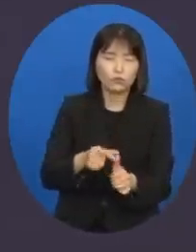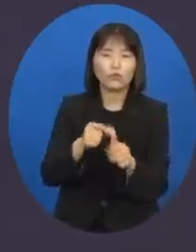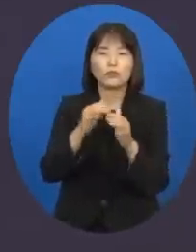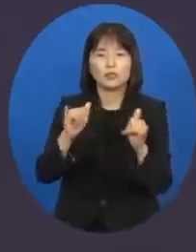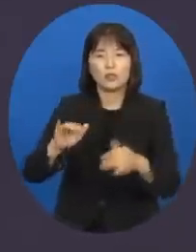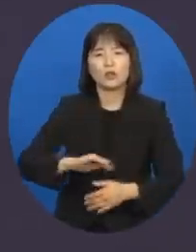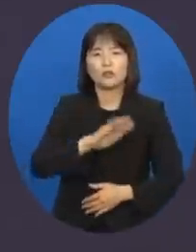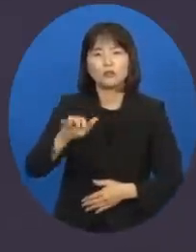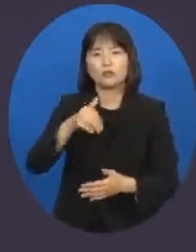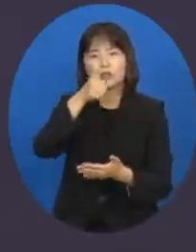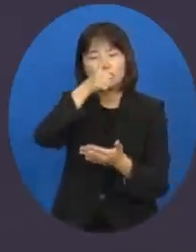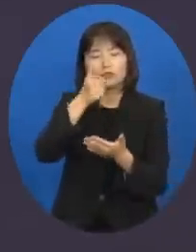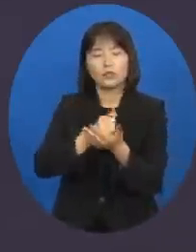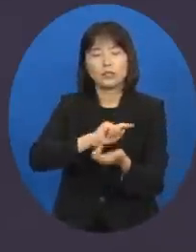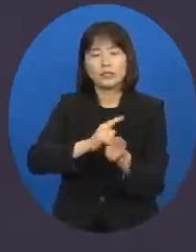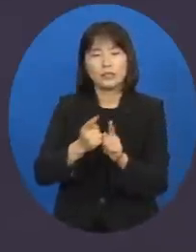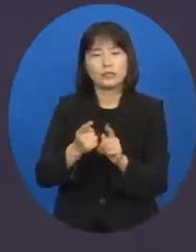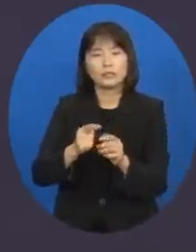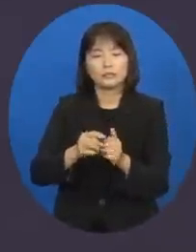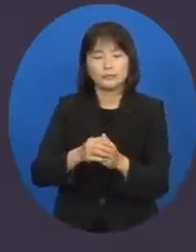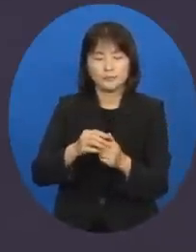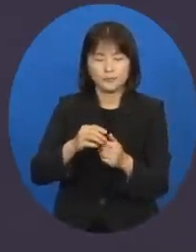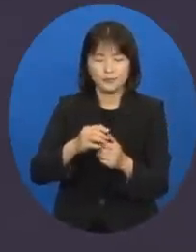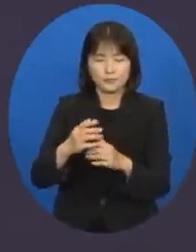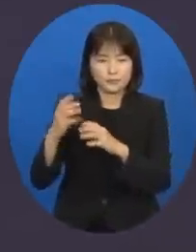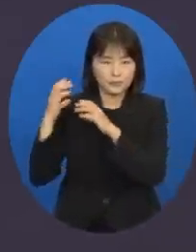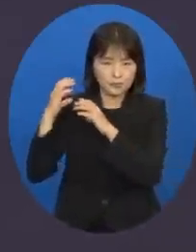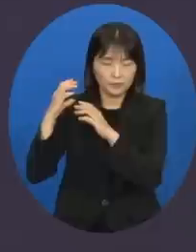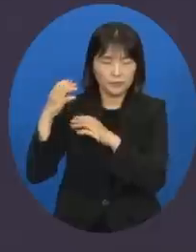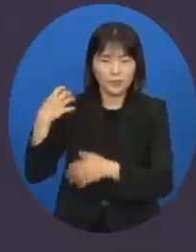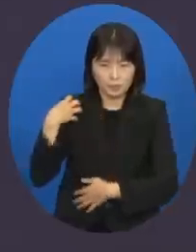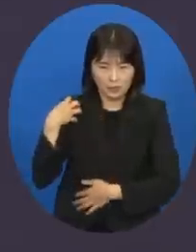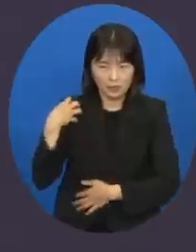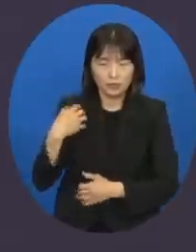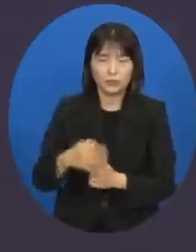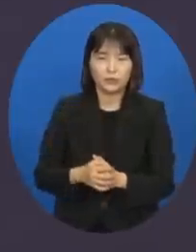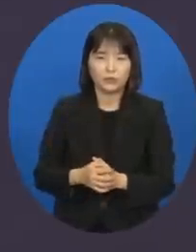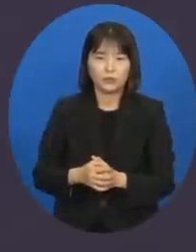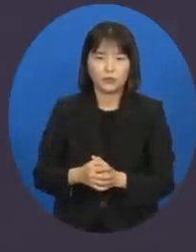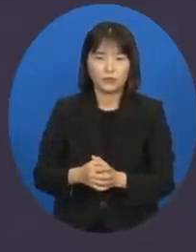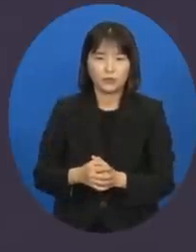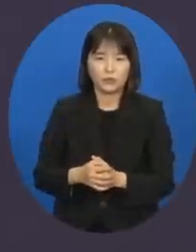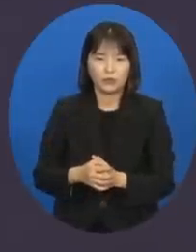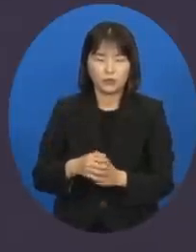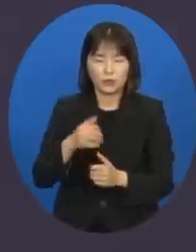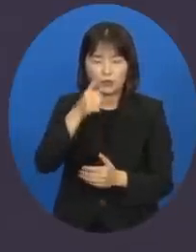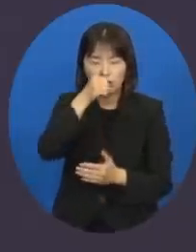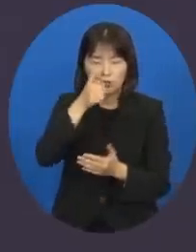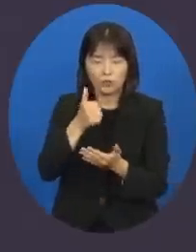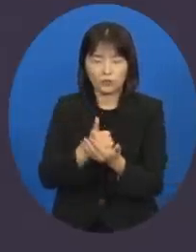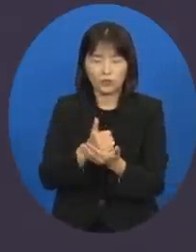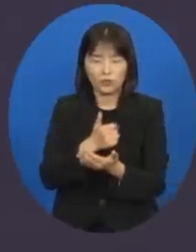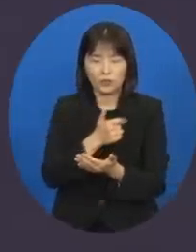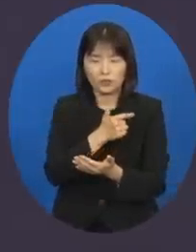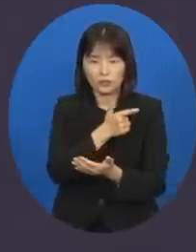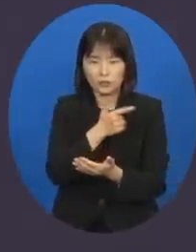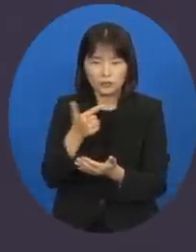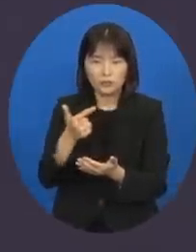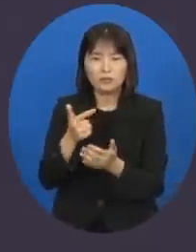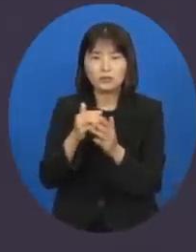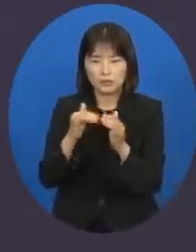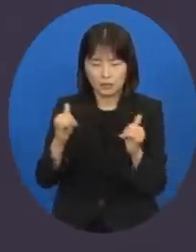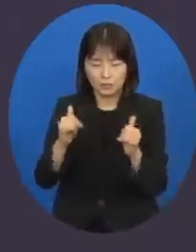우리 죄를 대신 사하시고 흉악범들과 함께 그 죄를 담당하게 될 것이라고 말씀하셨기 때문에